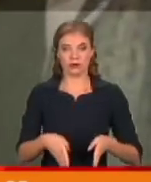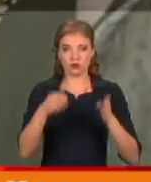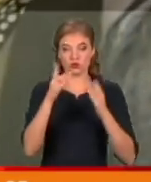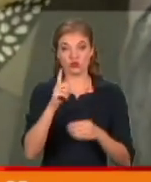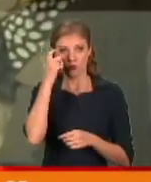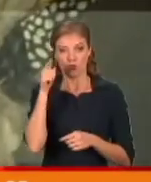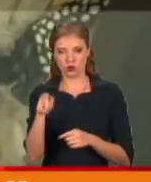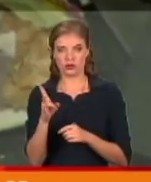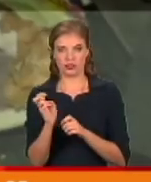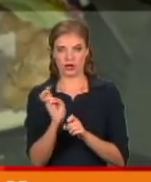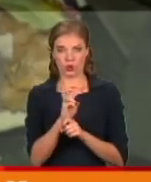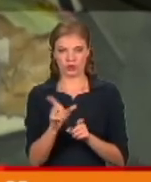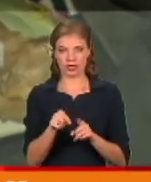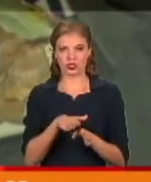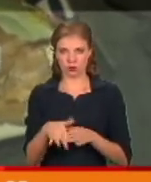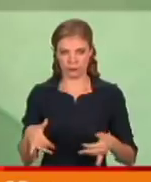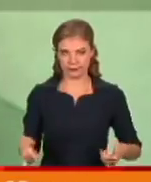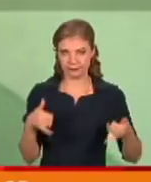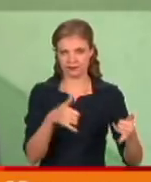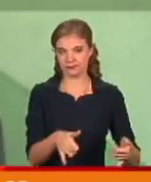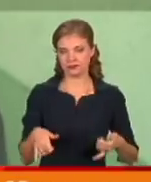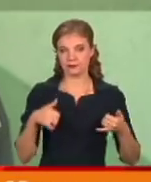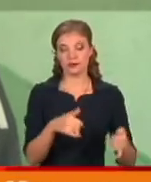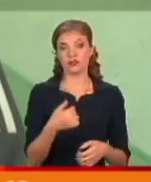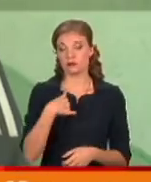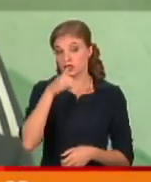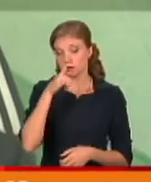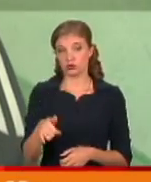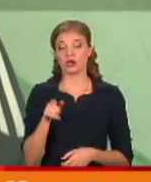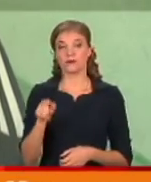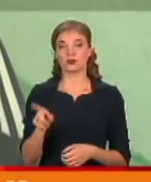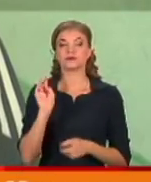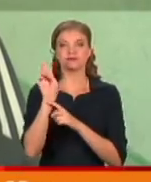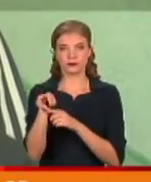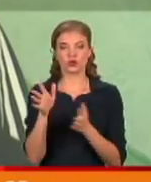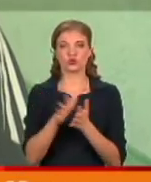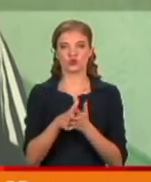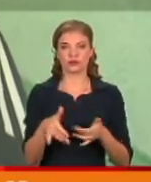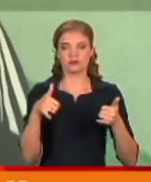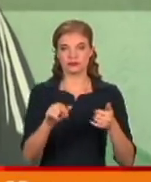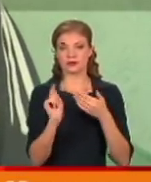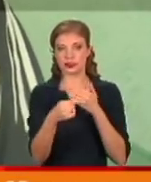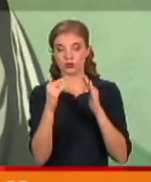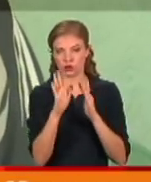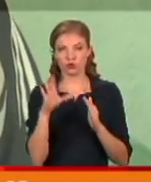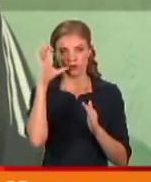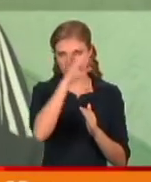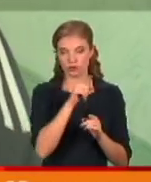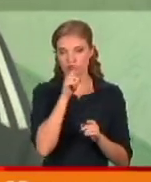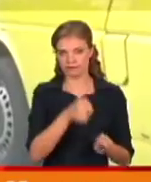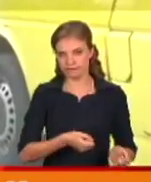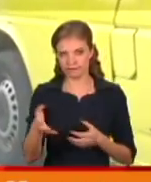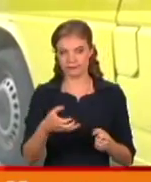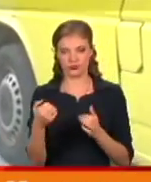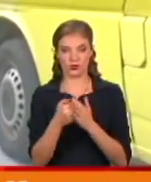аби господиня не ходила із повними торбами. Ми її не пускаємо, вона піде по ставити сумки за будинок, а потім вночі заносить їх до